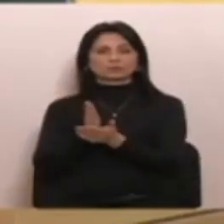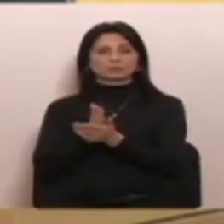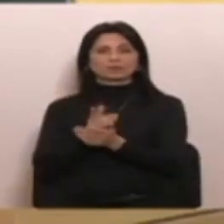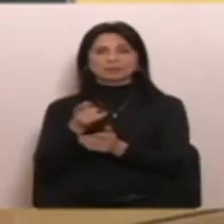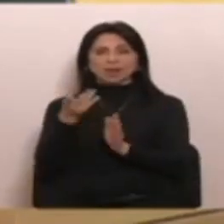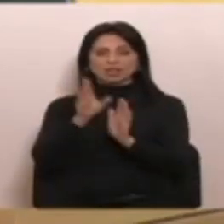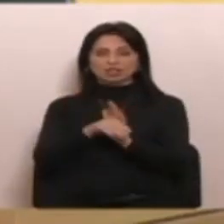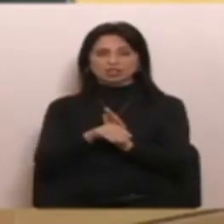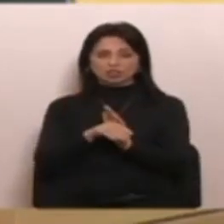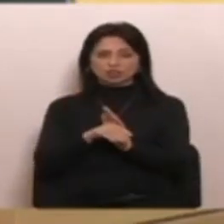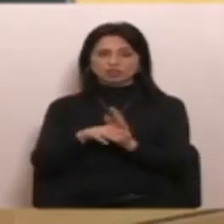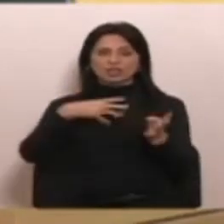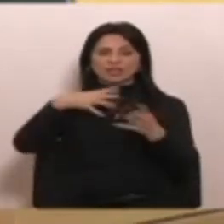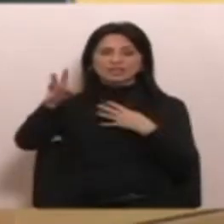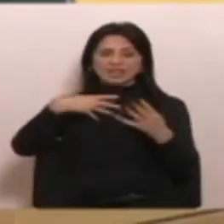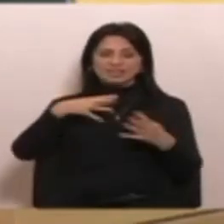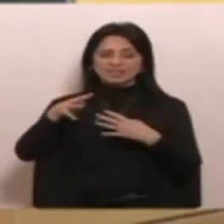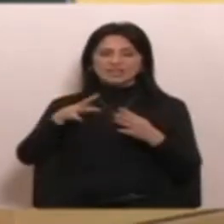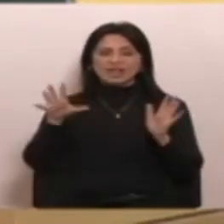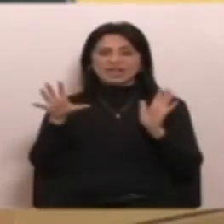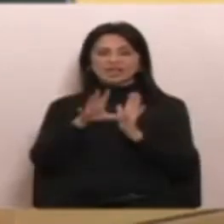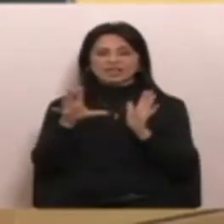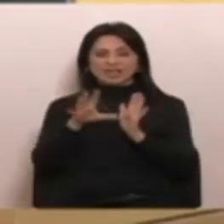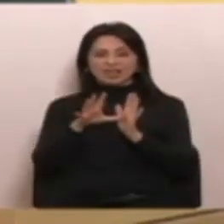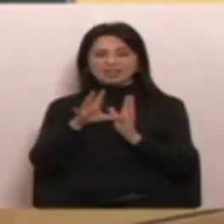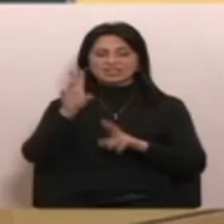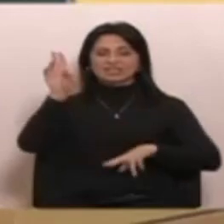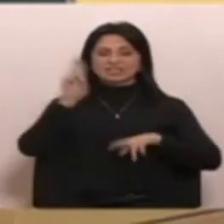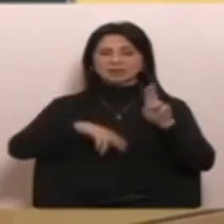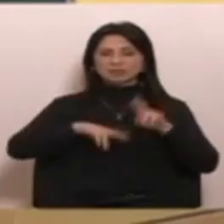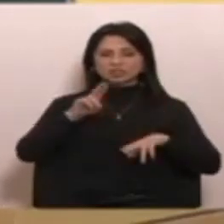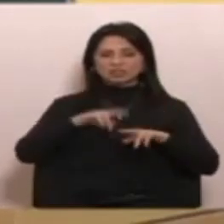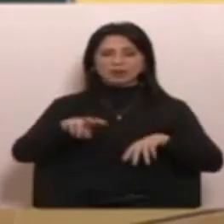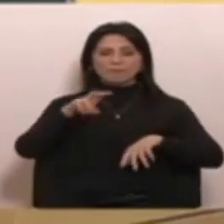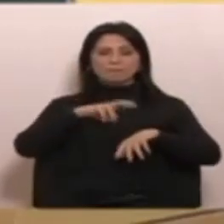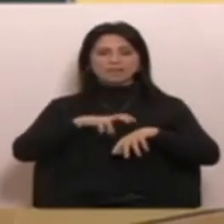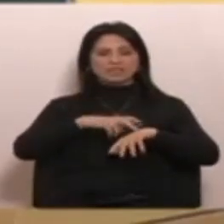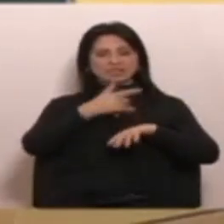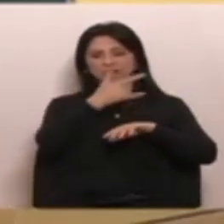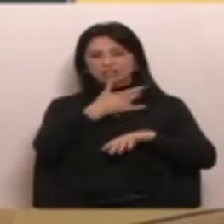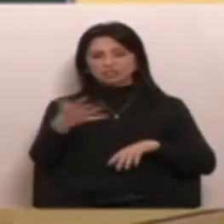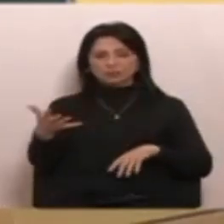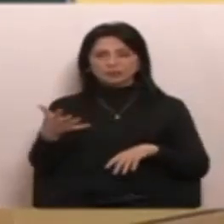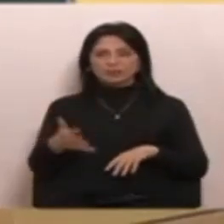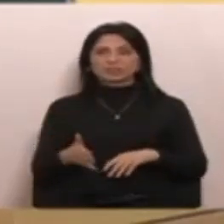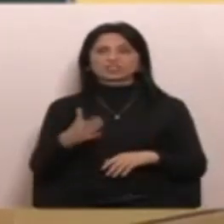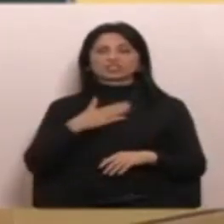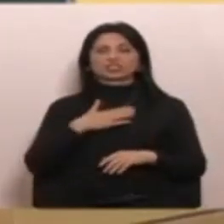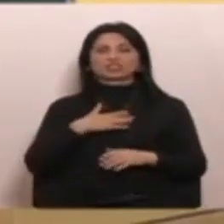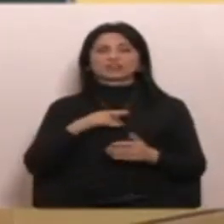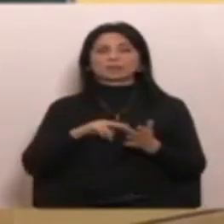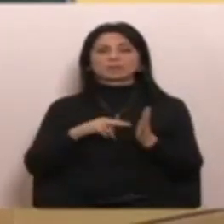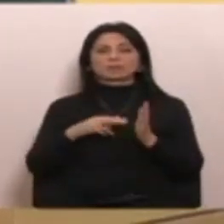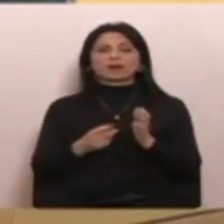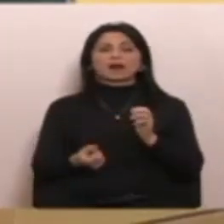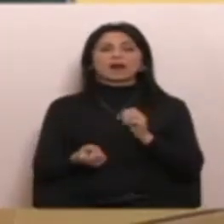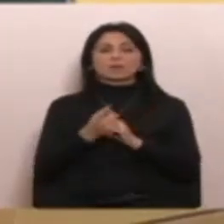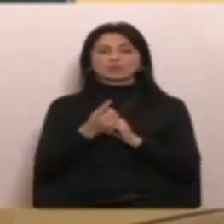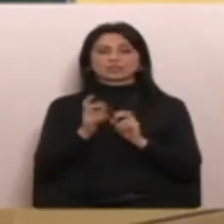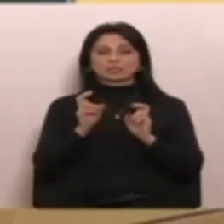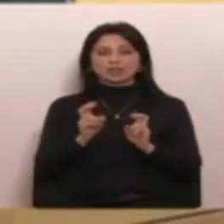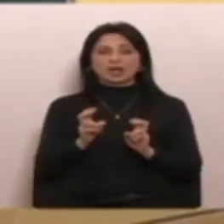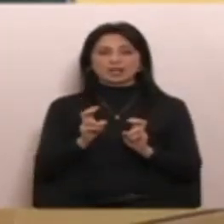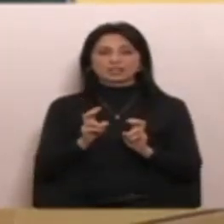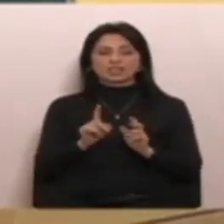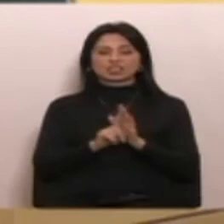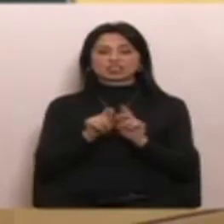არის ტექსტილი, ენერგეტიკა, სამშენებლო სექტორი, მედიცინა და ასე შემდეგ. ჩვენი სტრატეგიული ამოცანაა